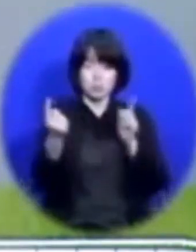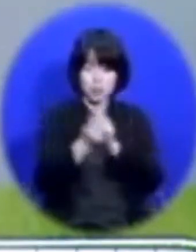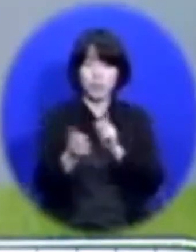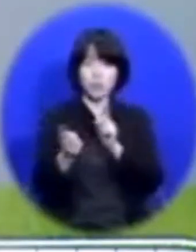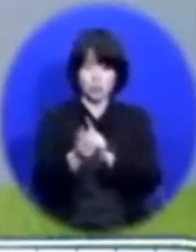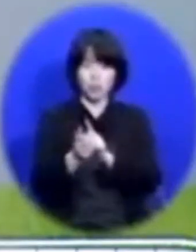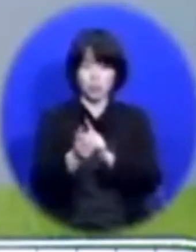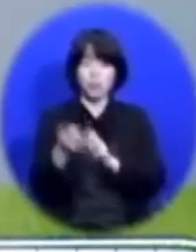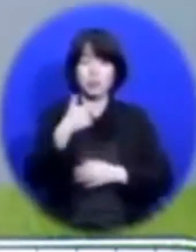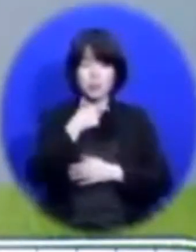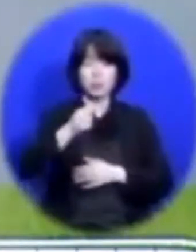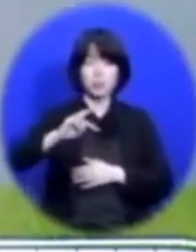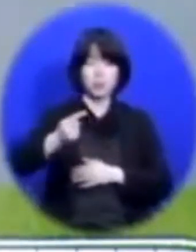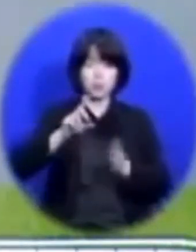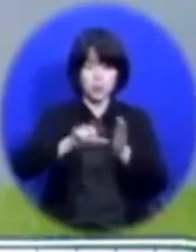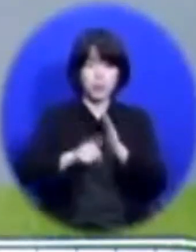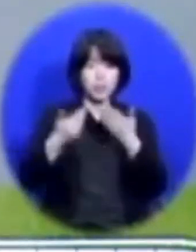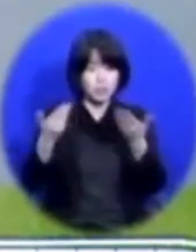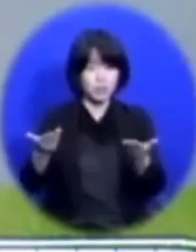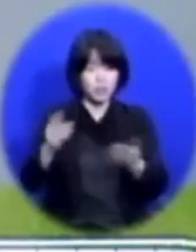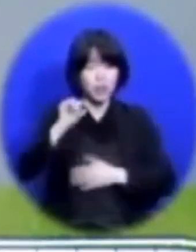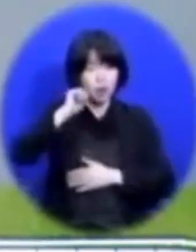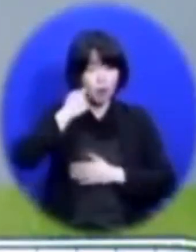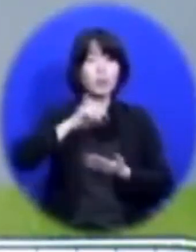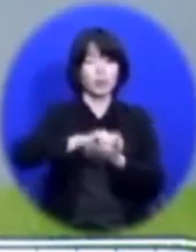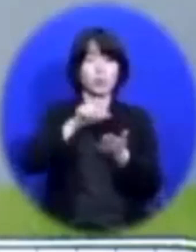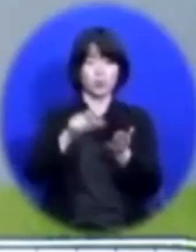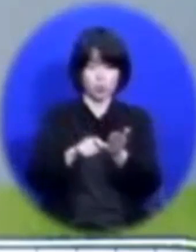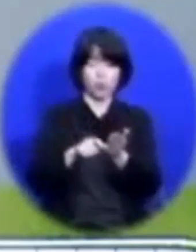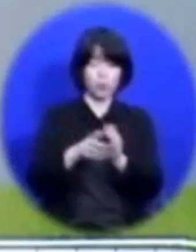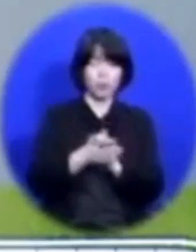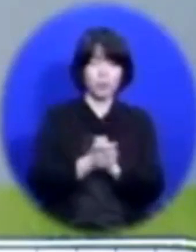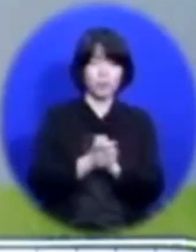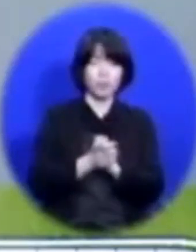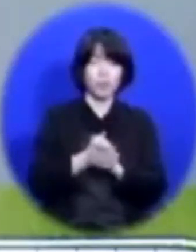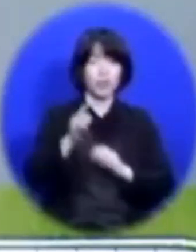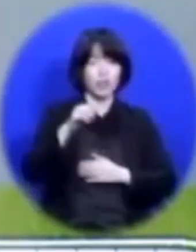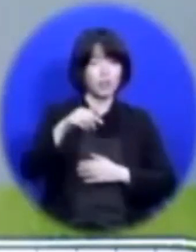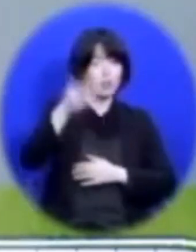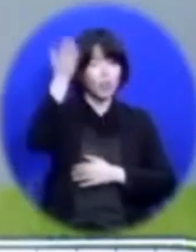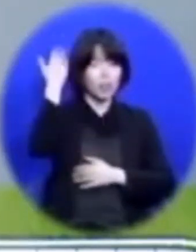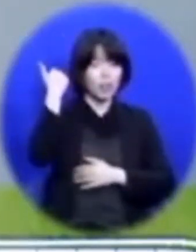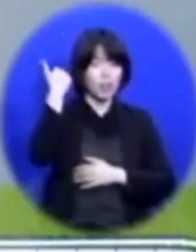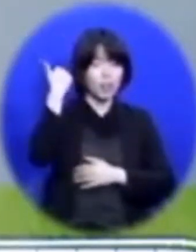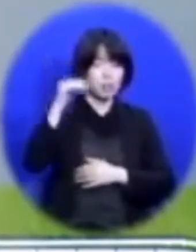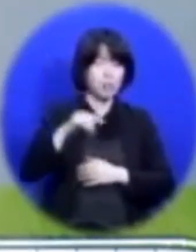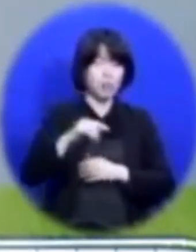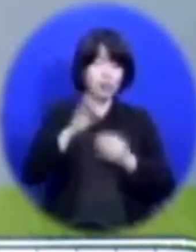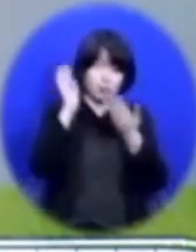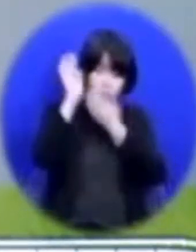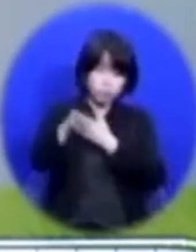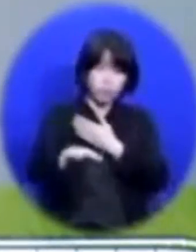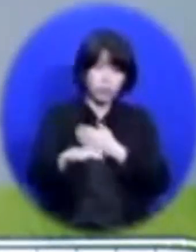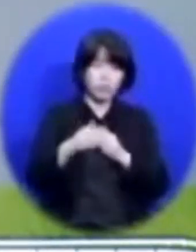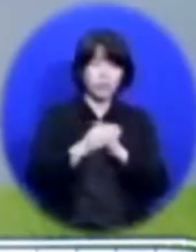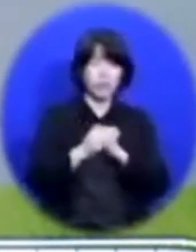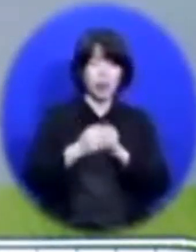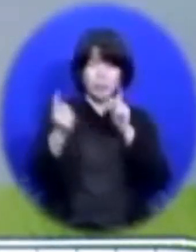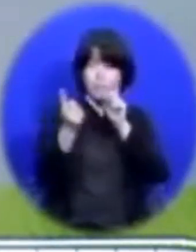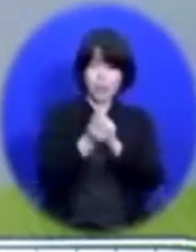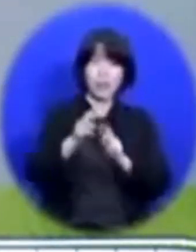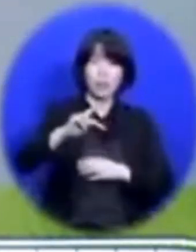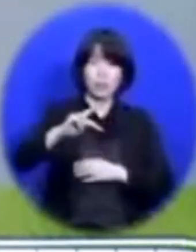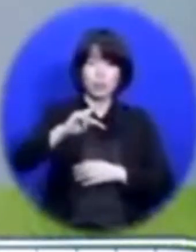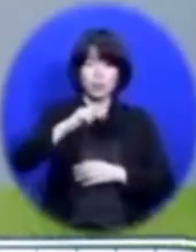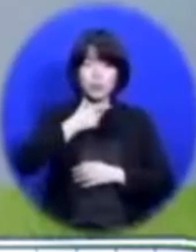만나고싶어하더라도시간을내기가어렵습니다 .그때쯤되면,제가 당신을만나고싶고시간도있다고해도,